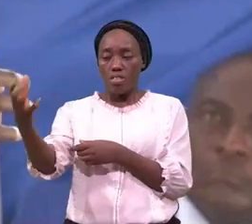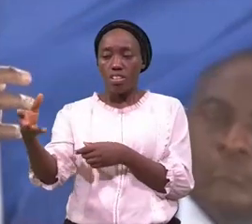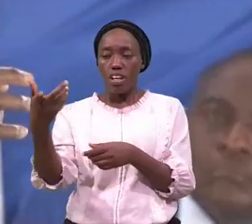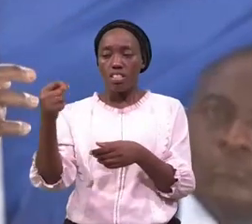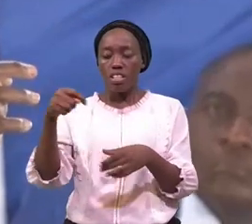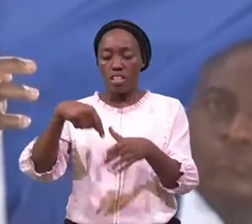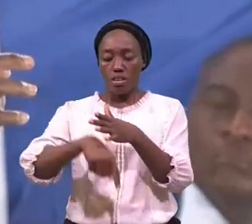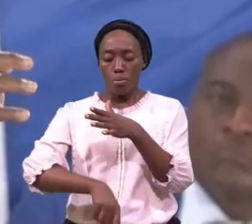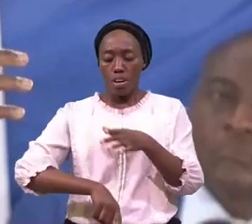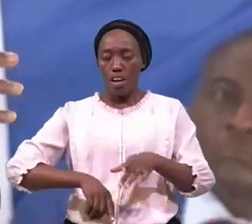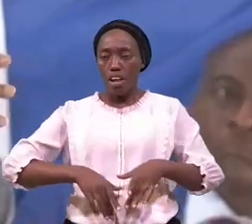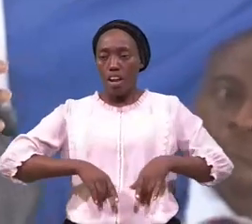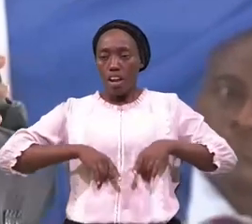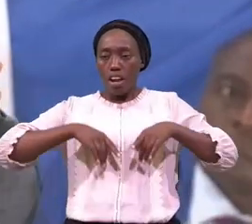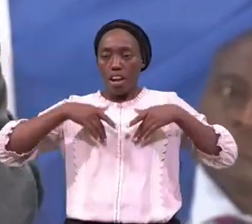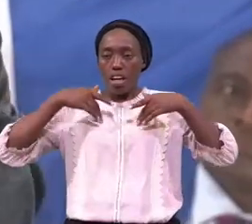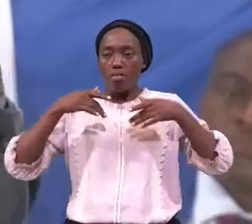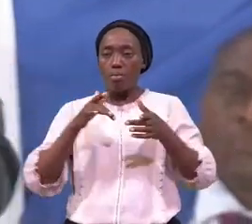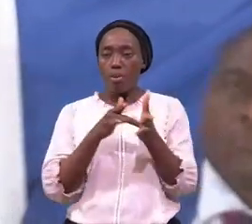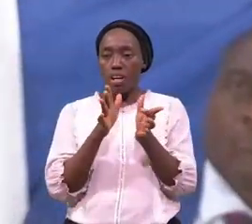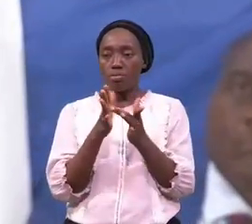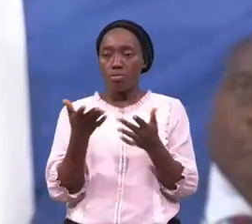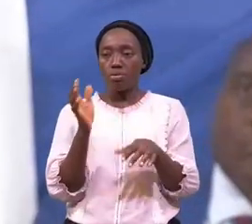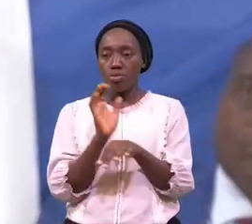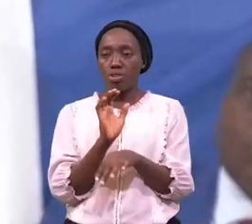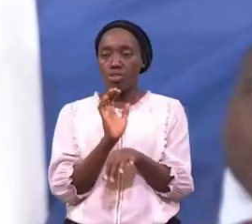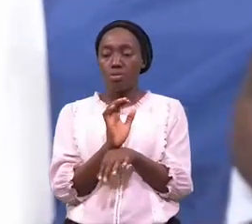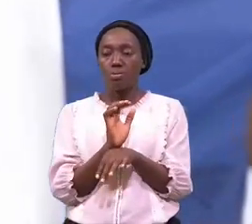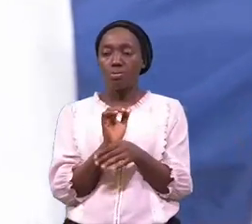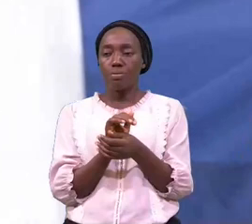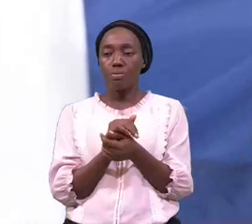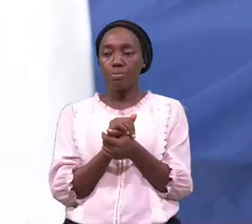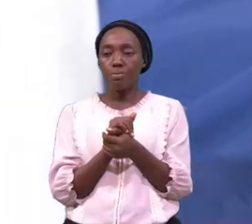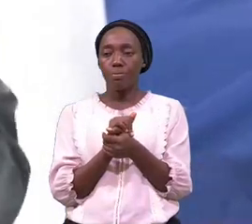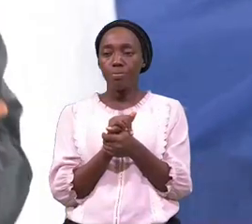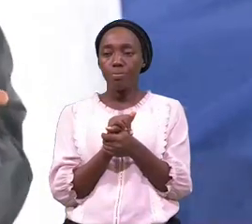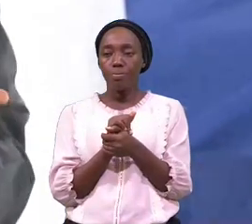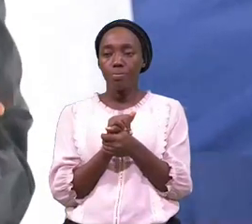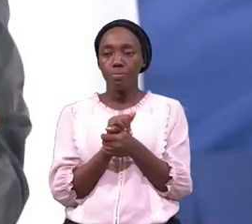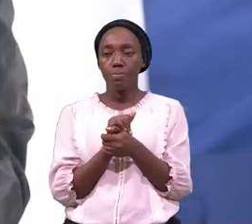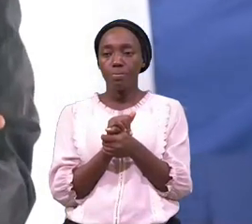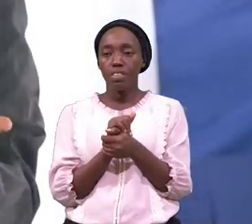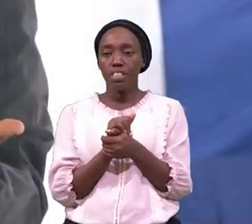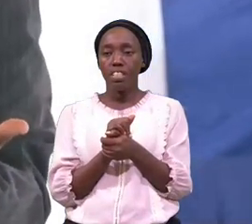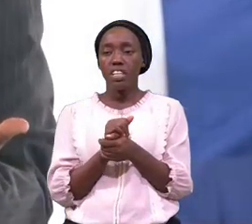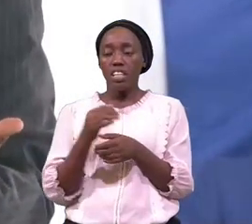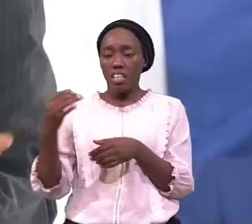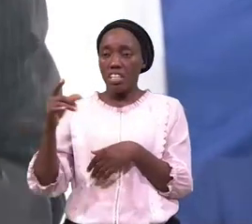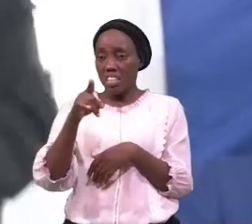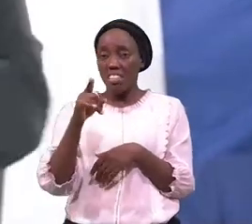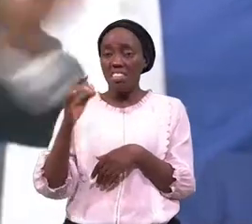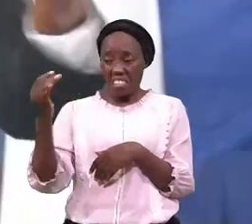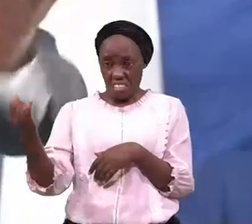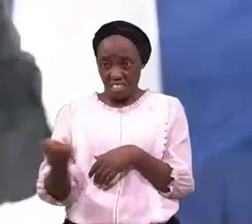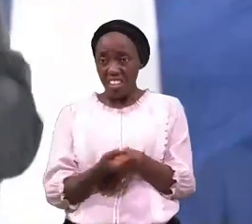Et vous voyez, j'ai considéré donc la thématique de la sanctification. Je l'ai prêché même au-delà de la vie profonde, en tant que dénomination. On m'invite